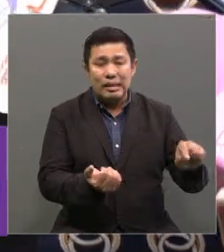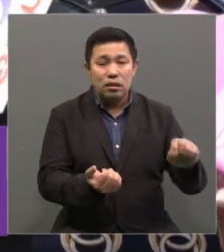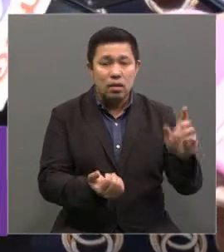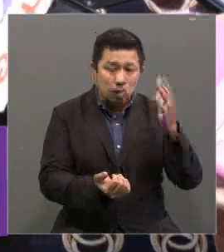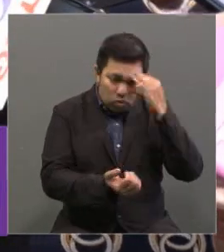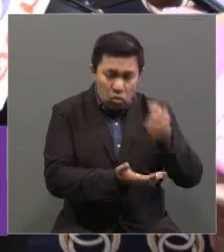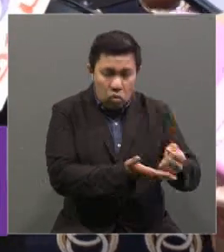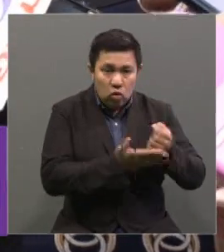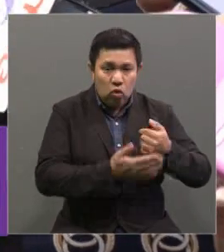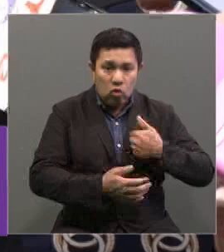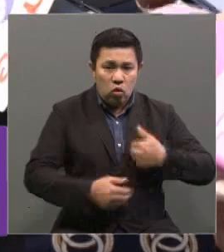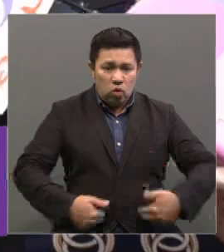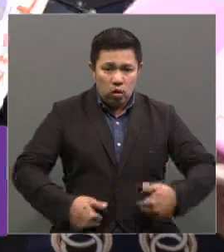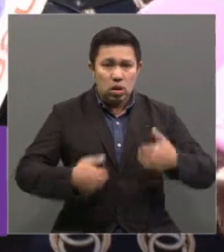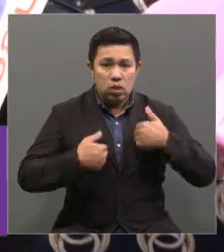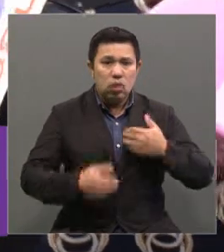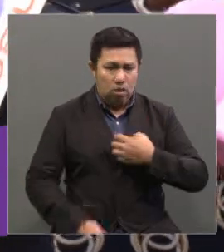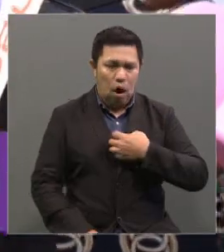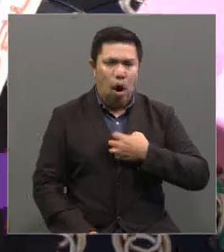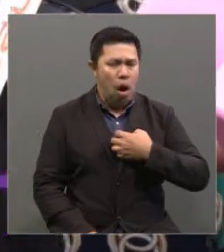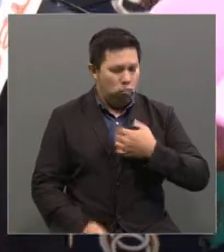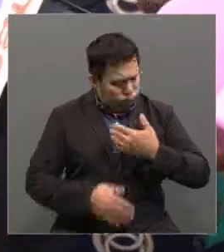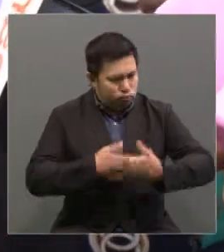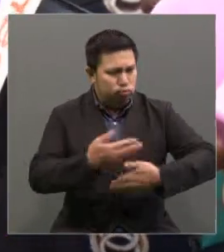อะไรที่ทำให้เราอยากมีชีวิตอยู่